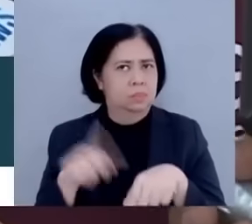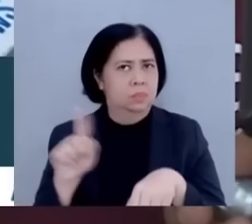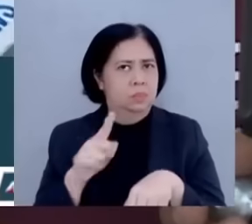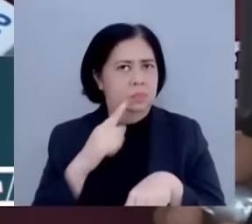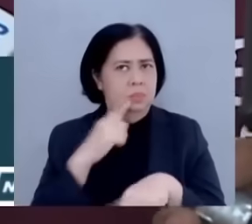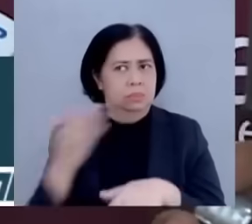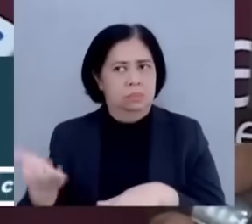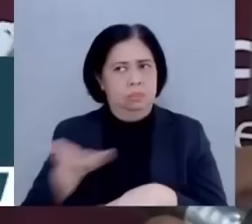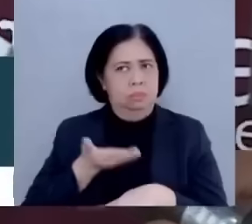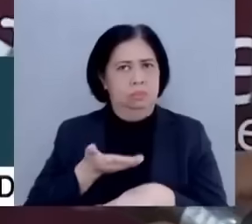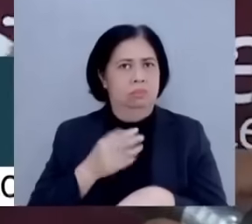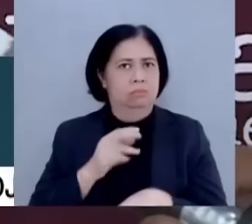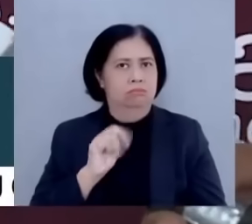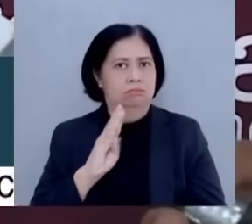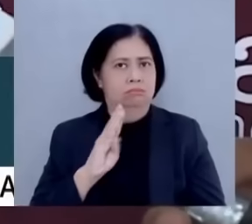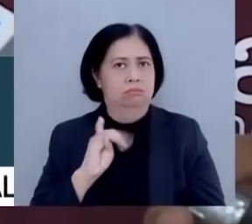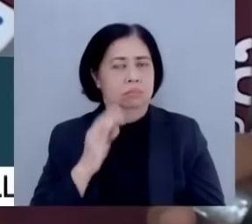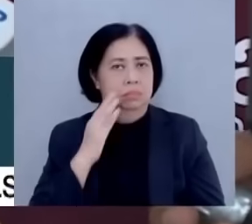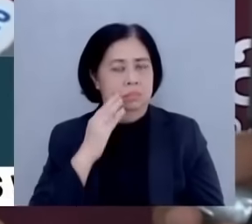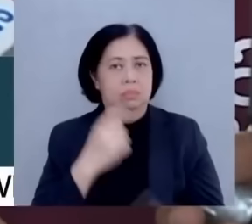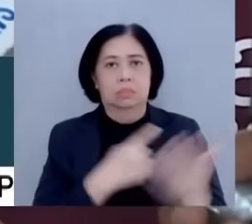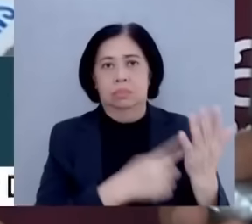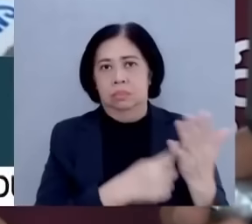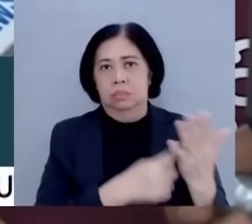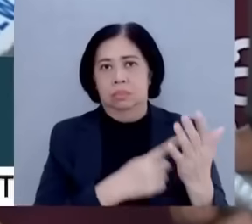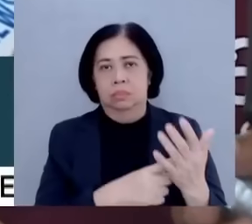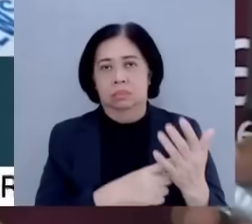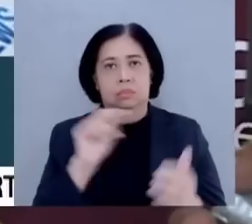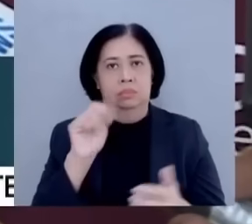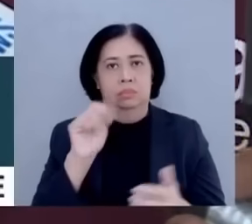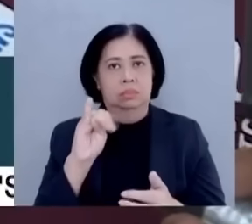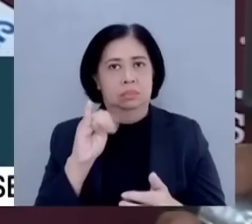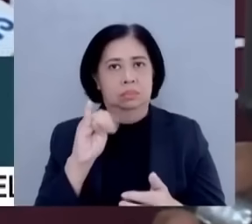nila sa akin, we will talk about NBI tomorrow.